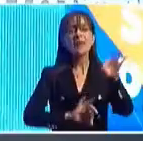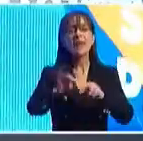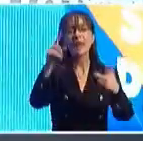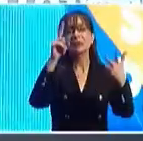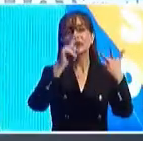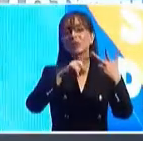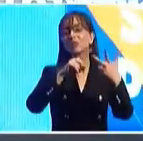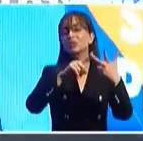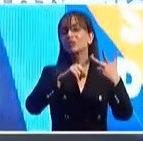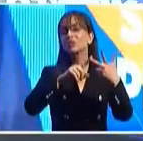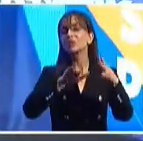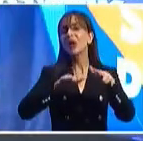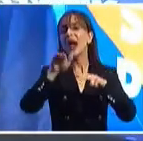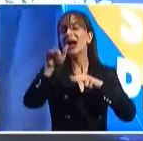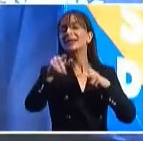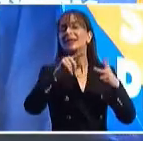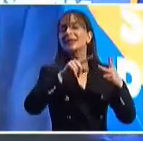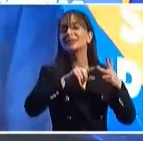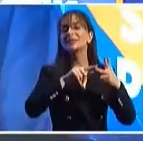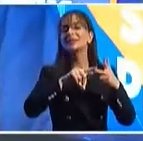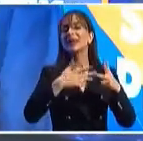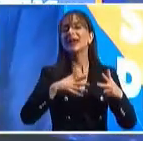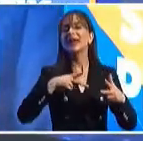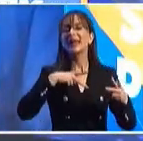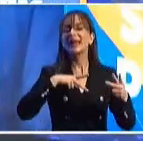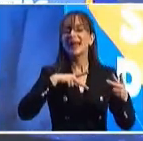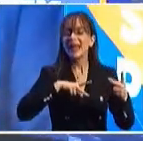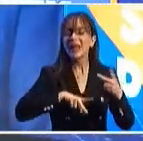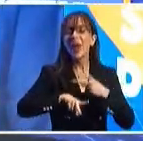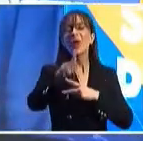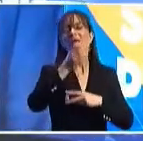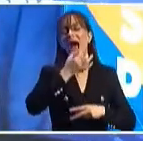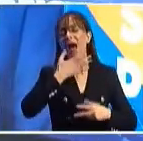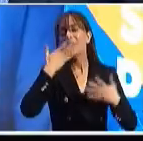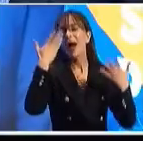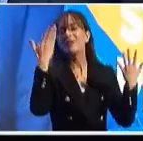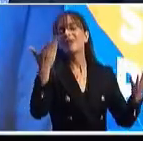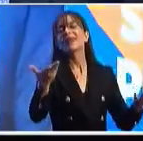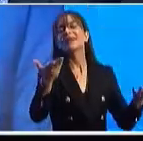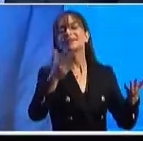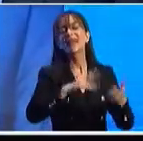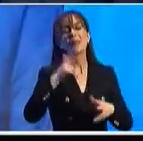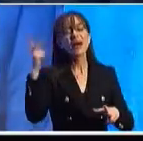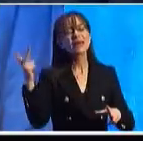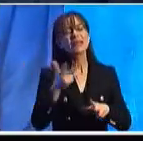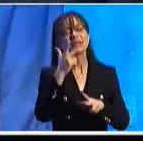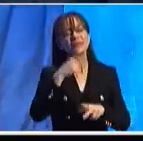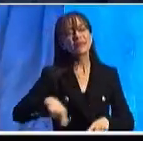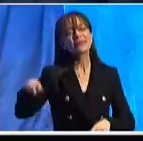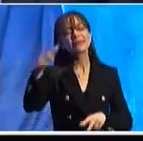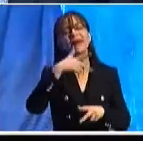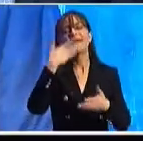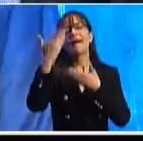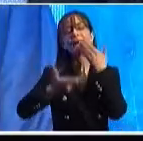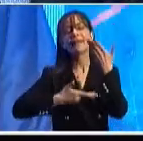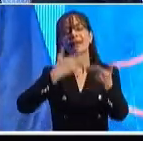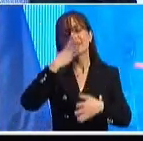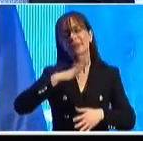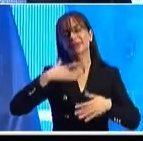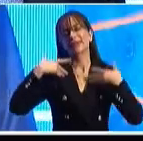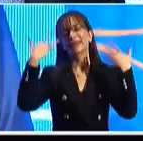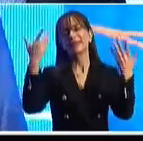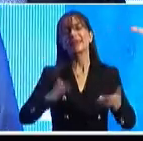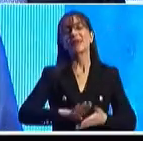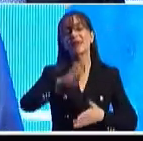olan karayolu ağına. Karayolu müjdelerimizi de şöyle hızlı bir şekilde sizlerle paylaşmak istiyorum.